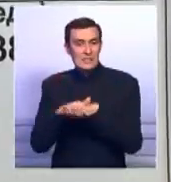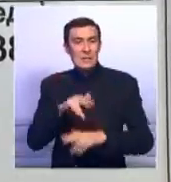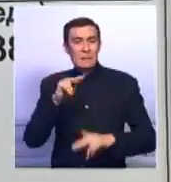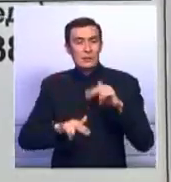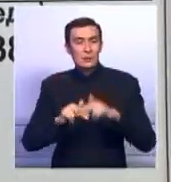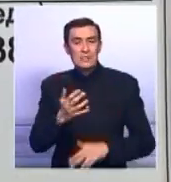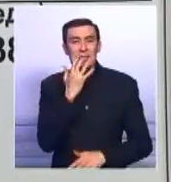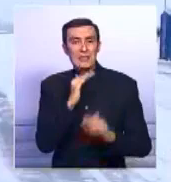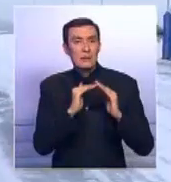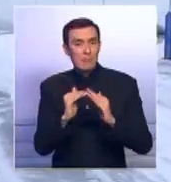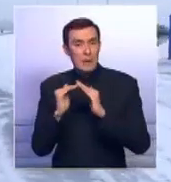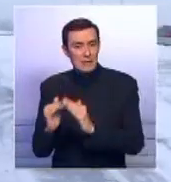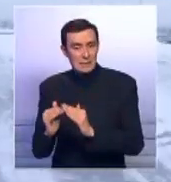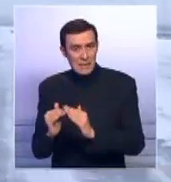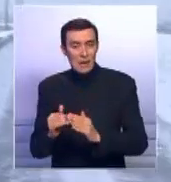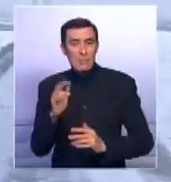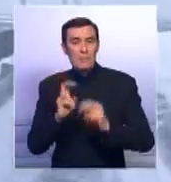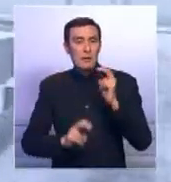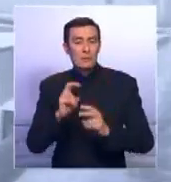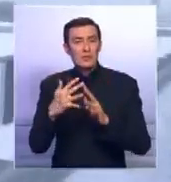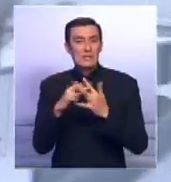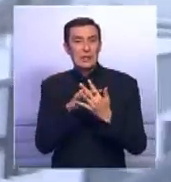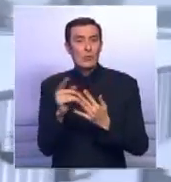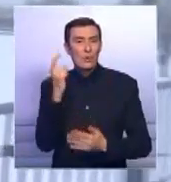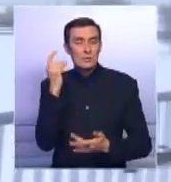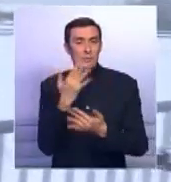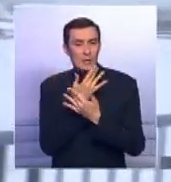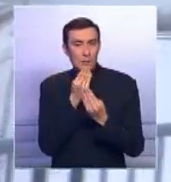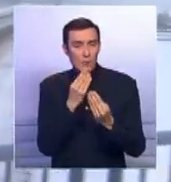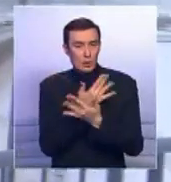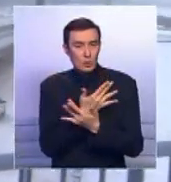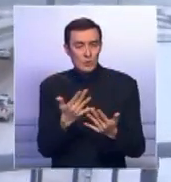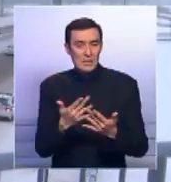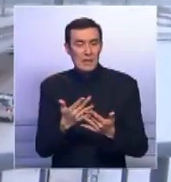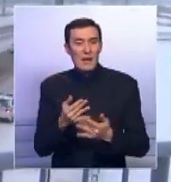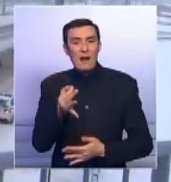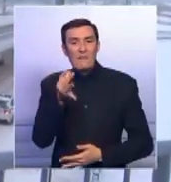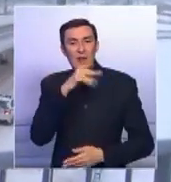построить там теплицы, предприятия по переработке сельхозпродукции и фармацевтический завод.